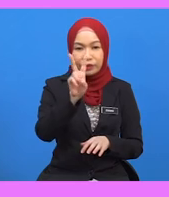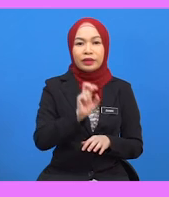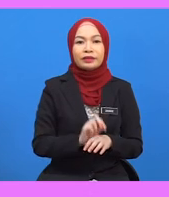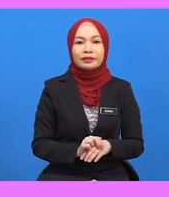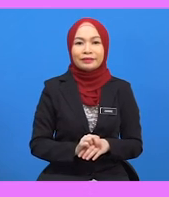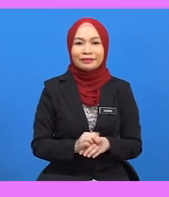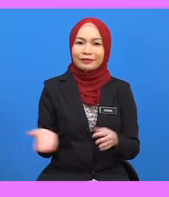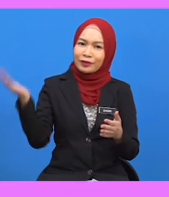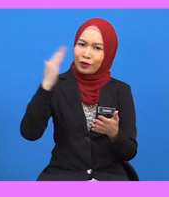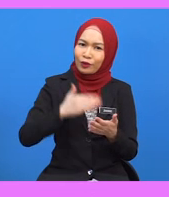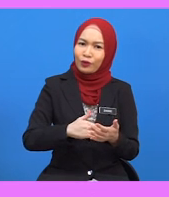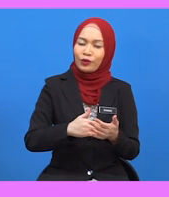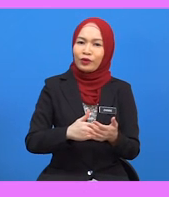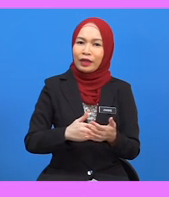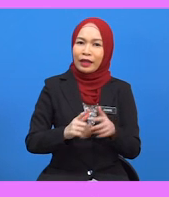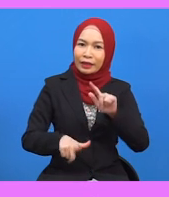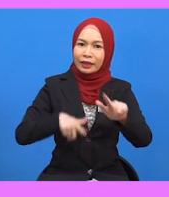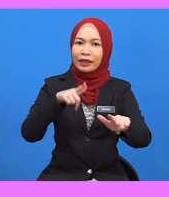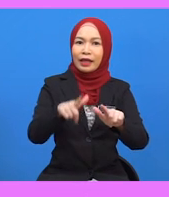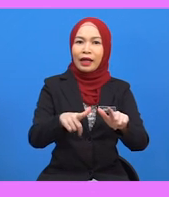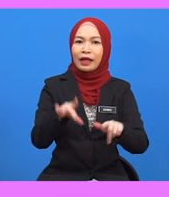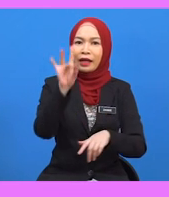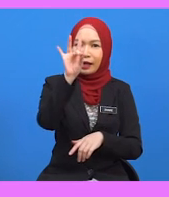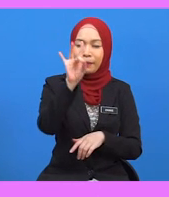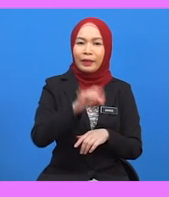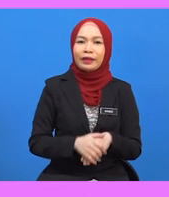8.3.1.2, ulangi langkah 8.